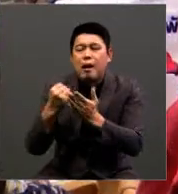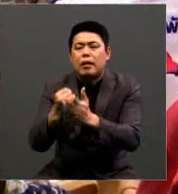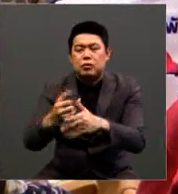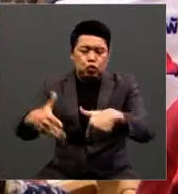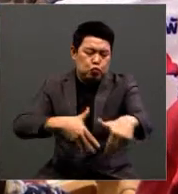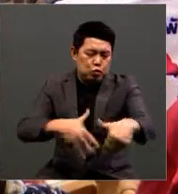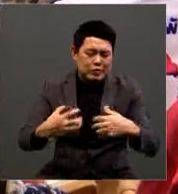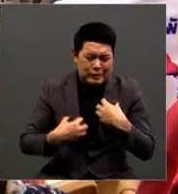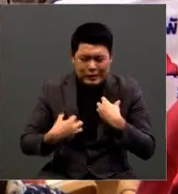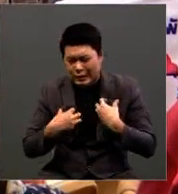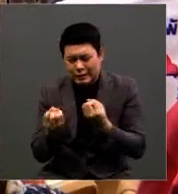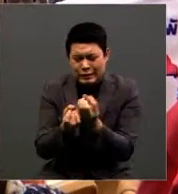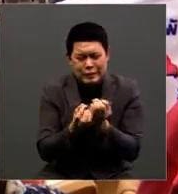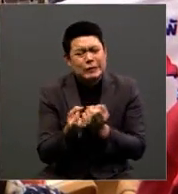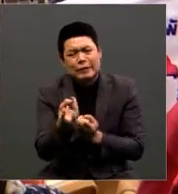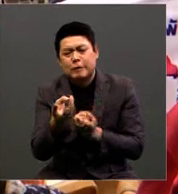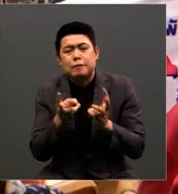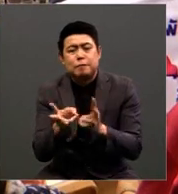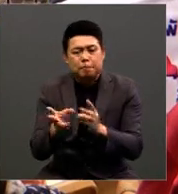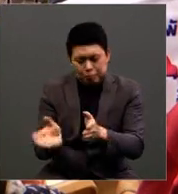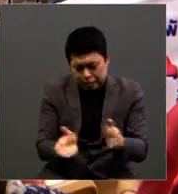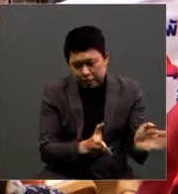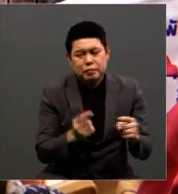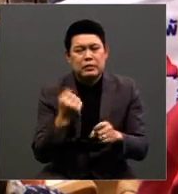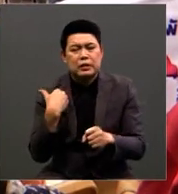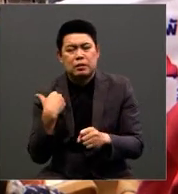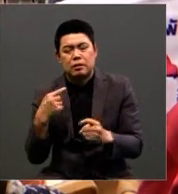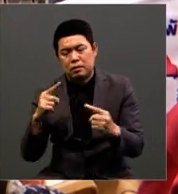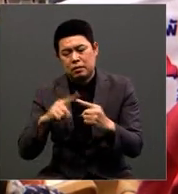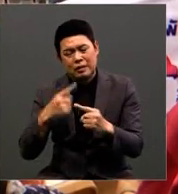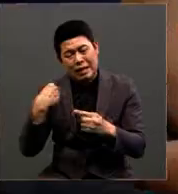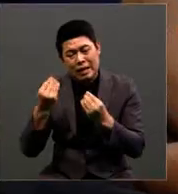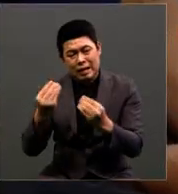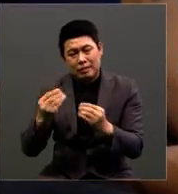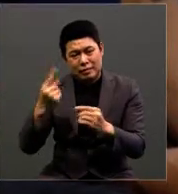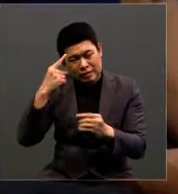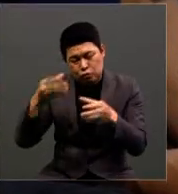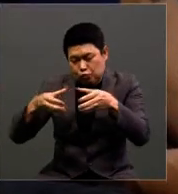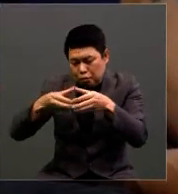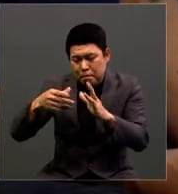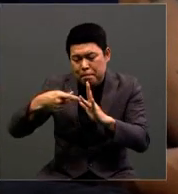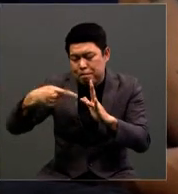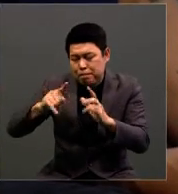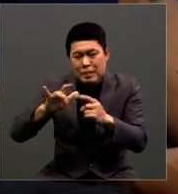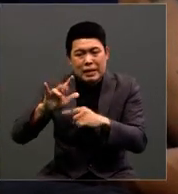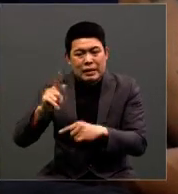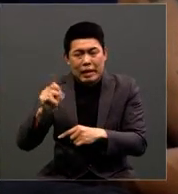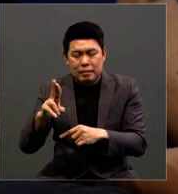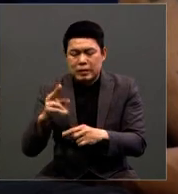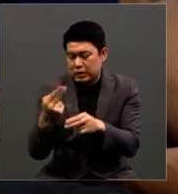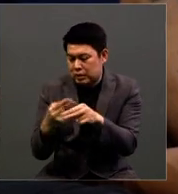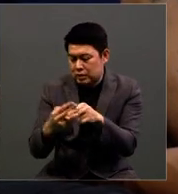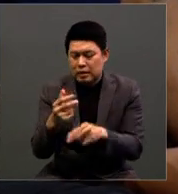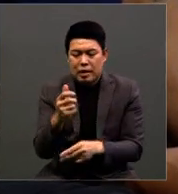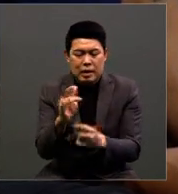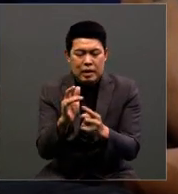นั้นเดือดร้อนน้อยที่สุดด้วยอีก 1พรรคนะครับก็คือพรรคเป็นธรรมนะครับนางสาวเอษฎาเอสนา